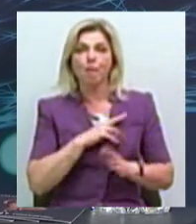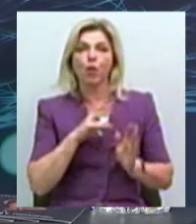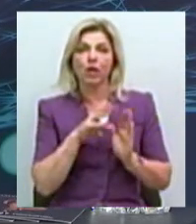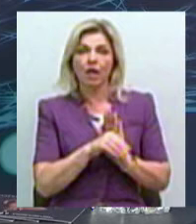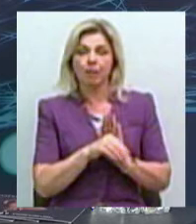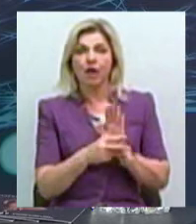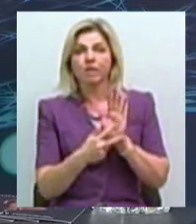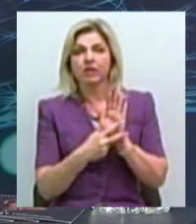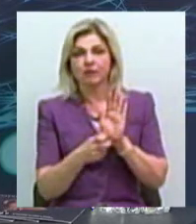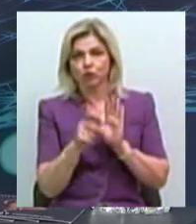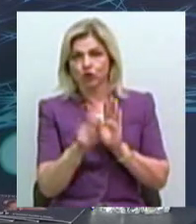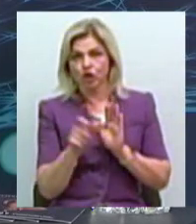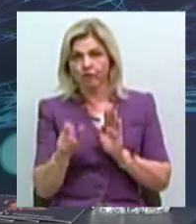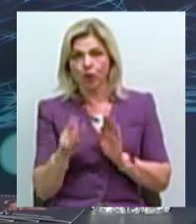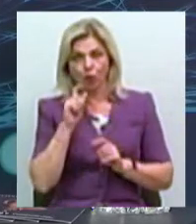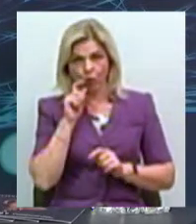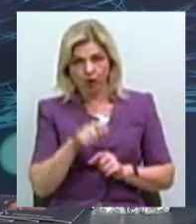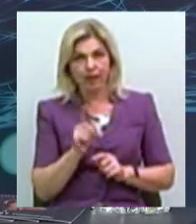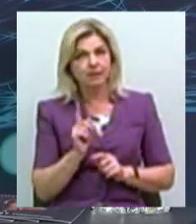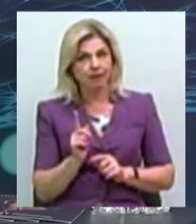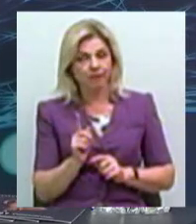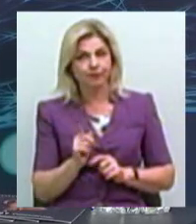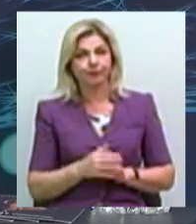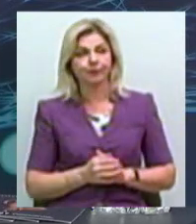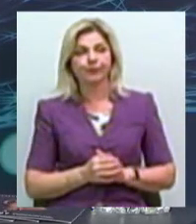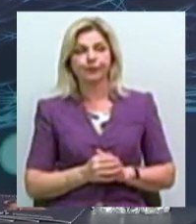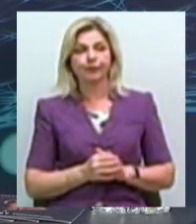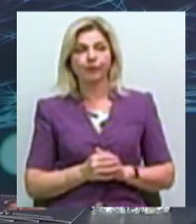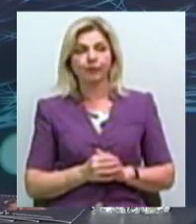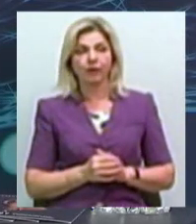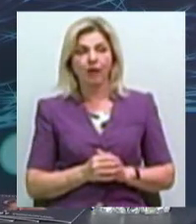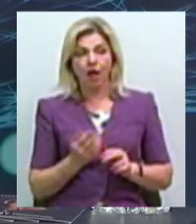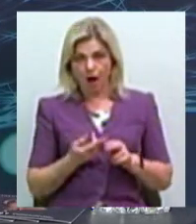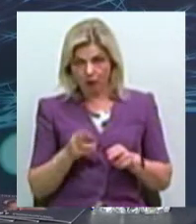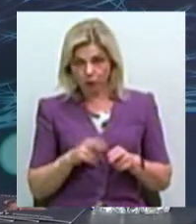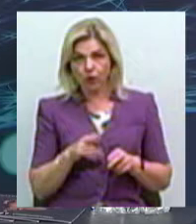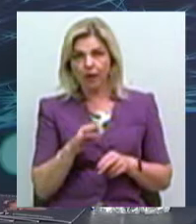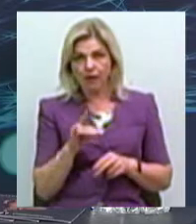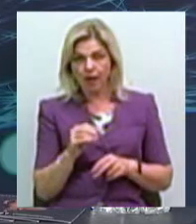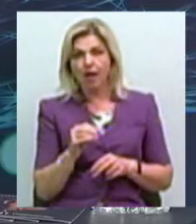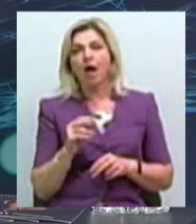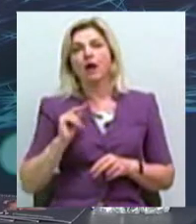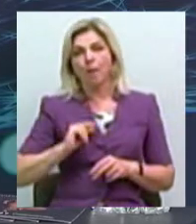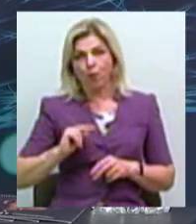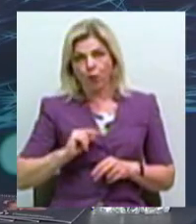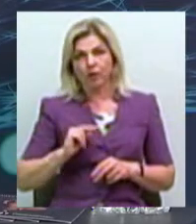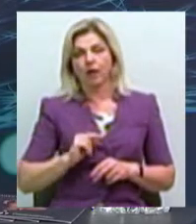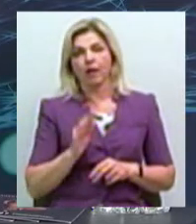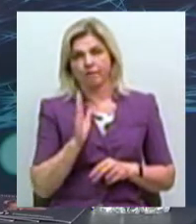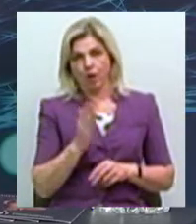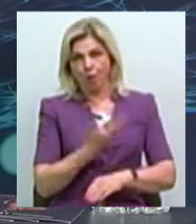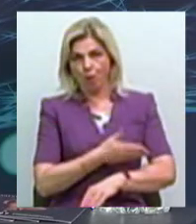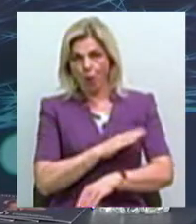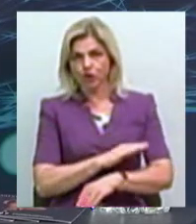800 человек, украинцев. То есть, насколько, которые работали наймантями, которые работали, да, которые работали в